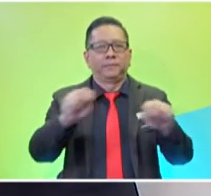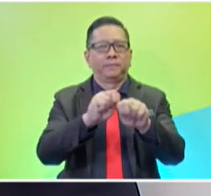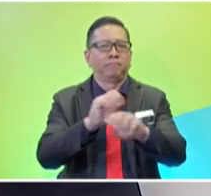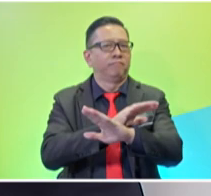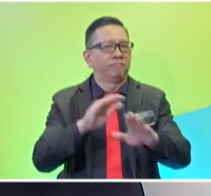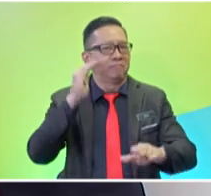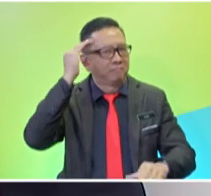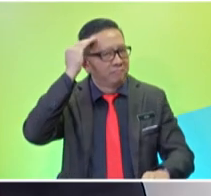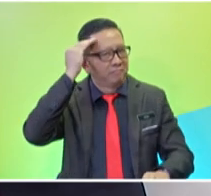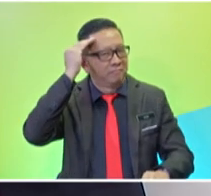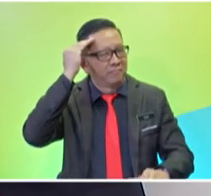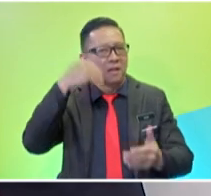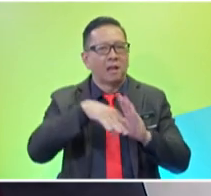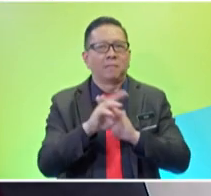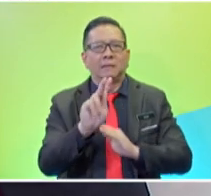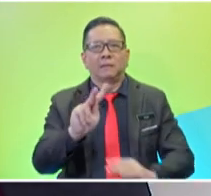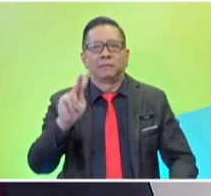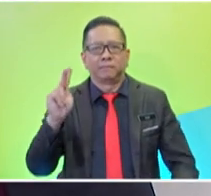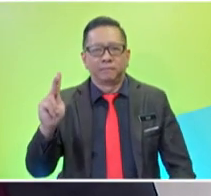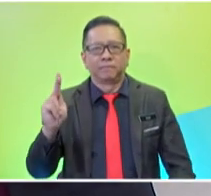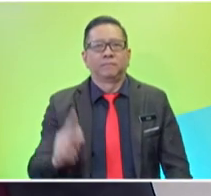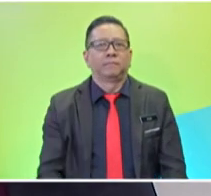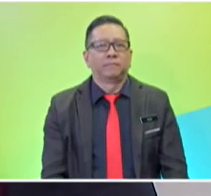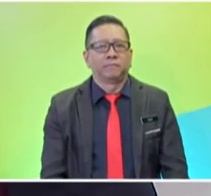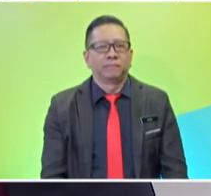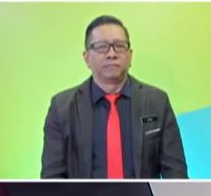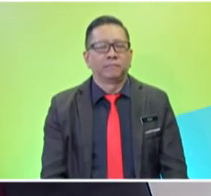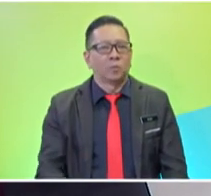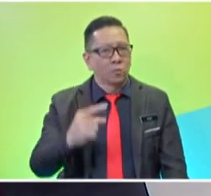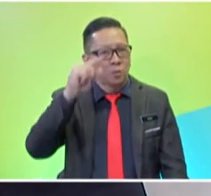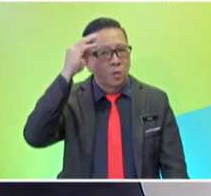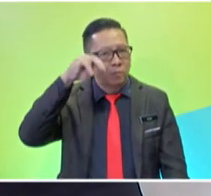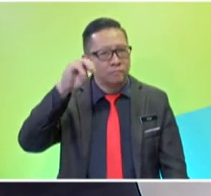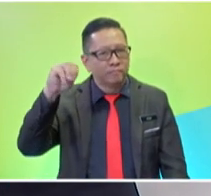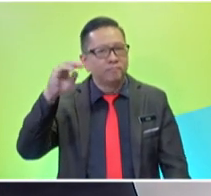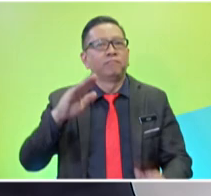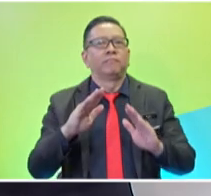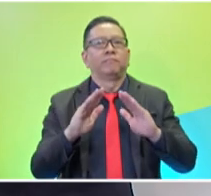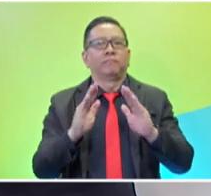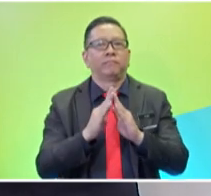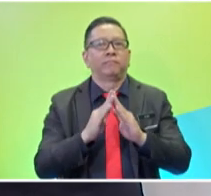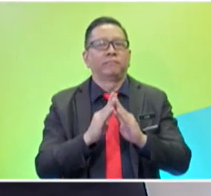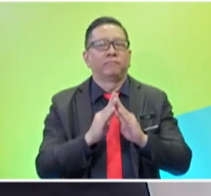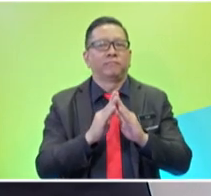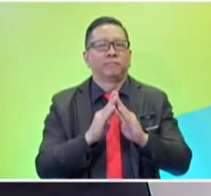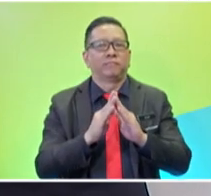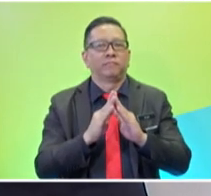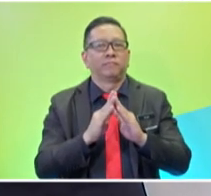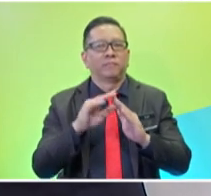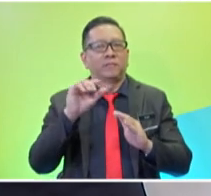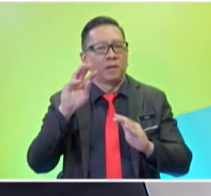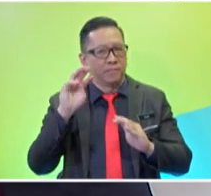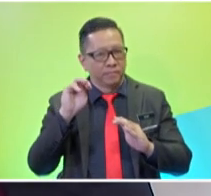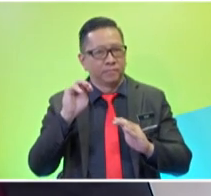dalam suatu kadaran Baiklah buat pengetahuan murid-murid rumah dan juga mudah-mudahan kita